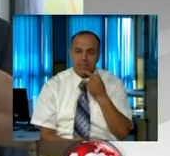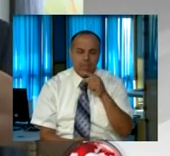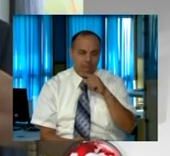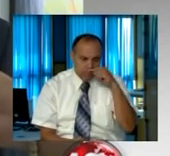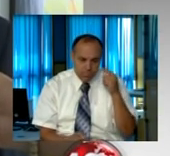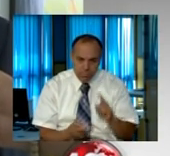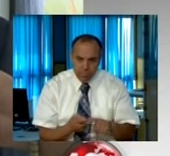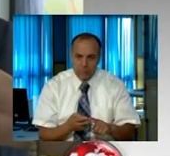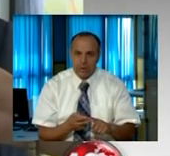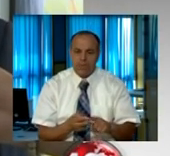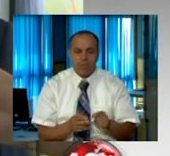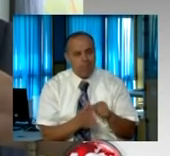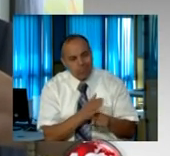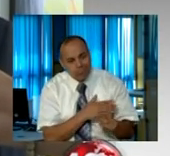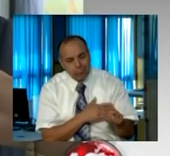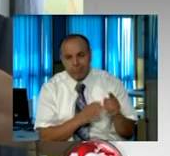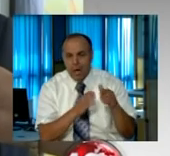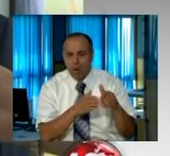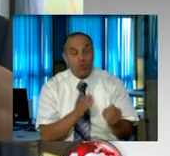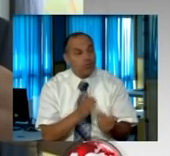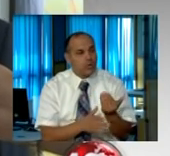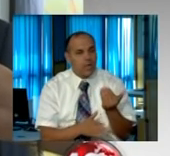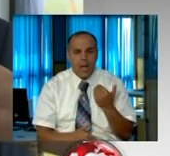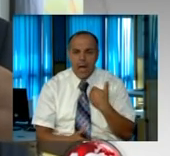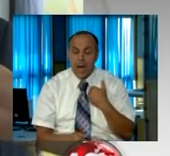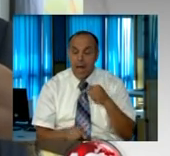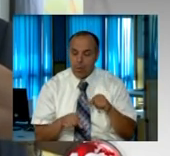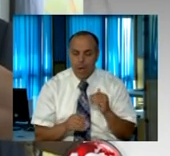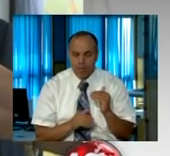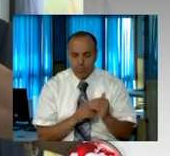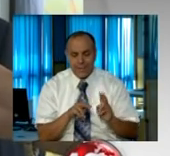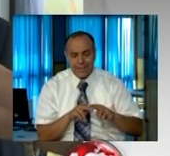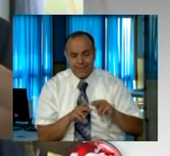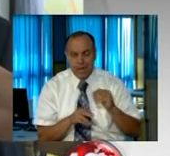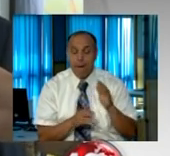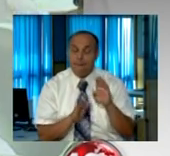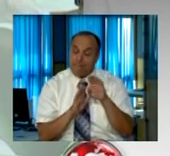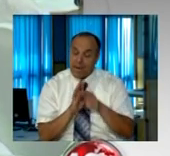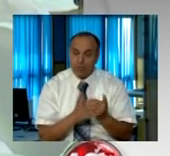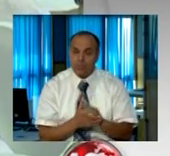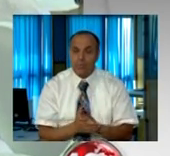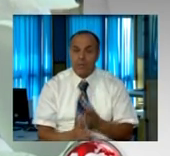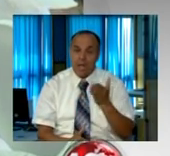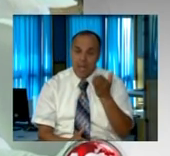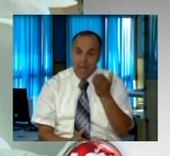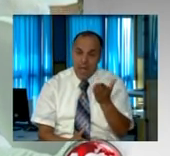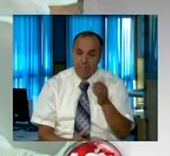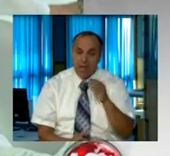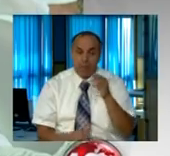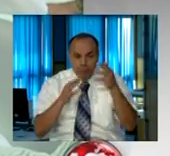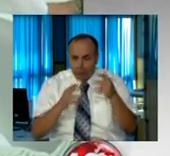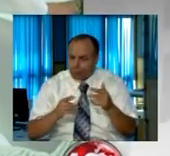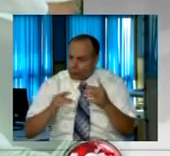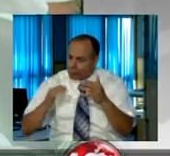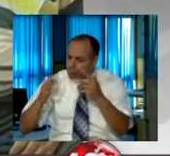المخدرات كما الحرقة، ظواهر غريبة علينا، ولكن احنا قاعدين شوي بشوي نشوف استراتيجيات. هذا وتشير آخر